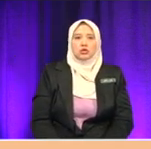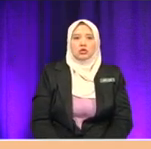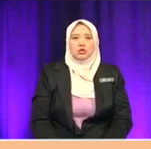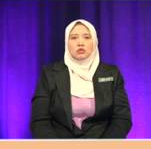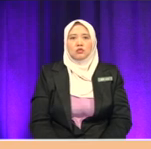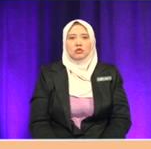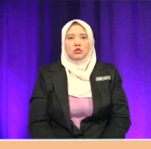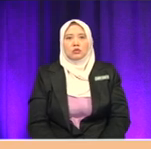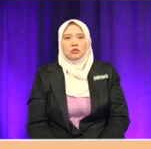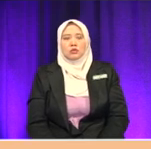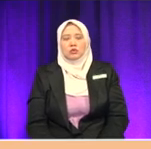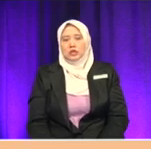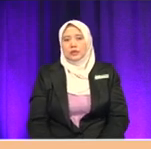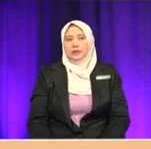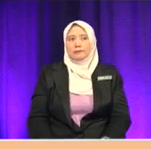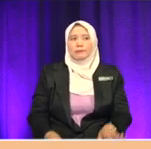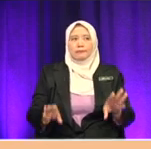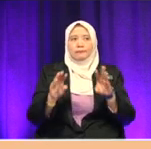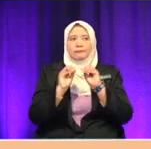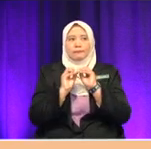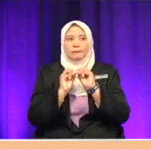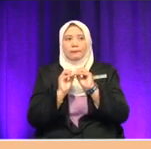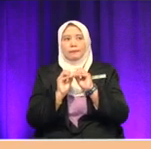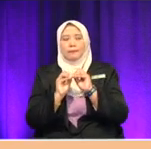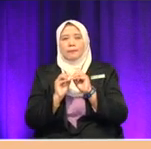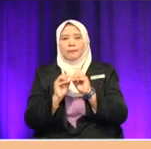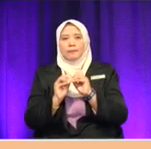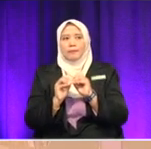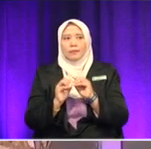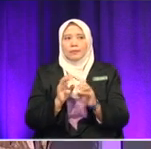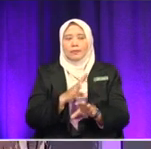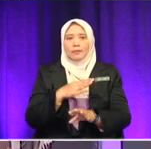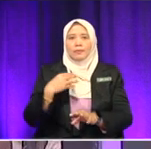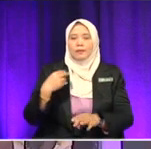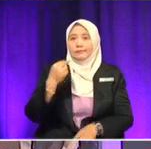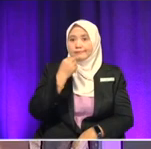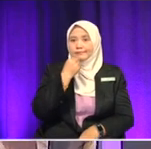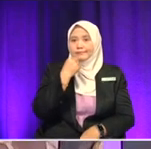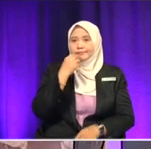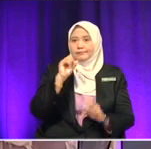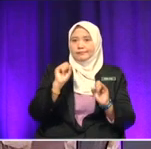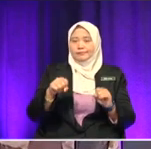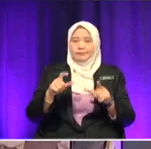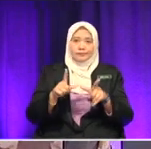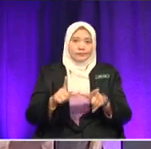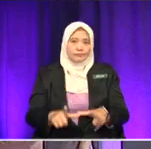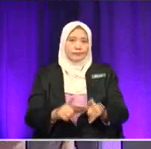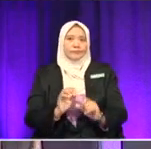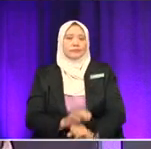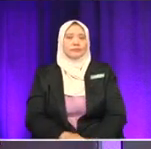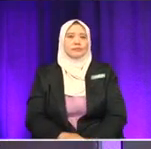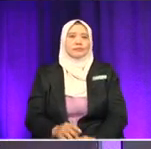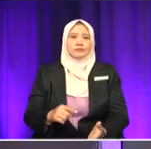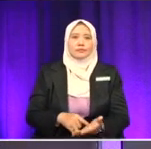lagi faktor kelembapan, Ya, faktor nutrien pun boleh. Bagus, Ifan. Okey, jadi